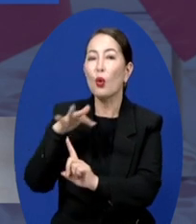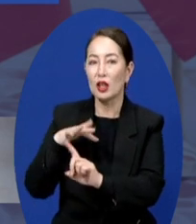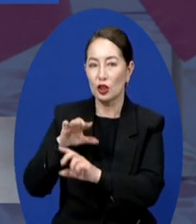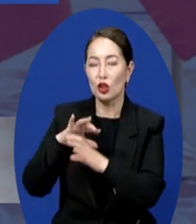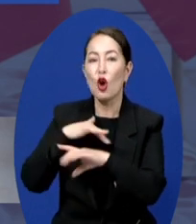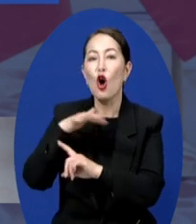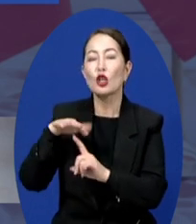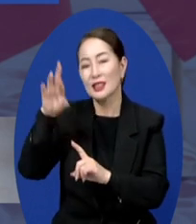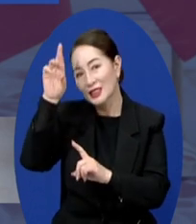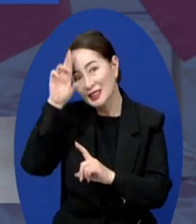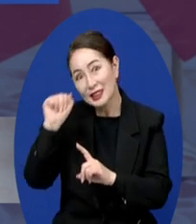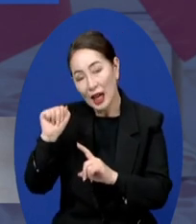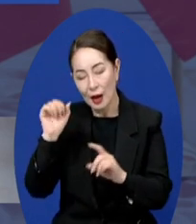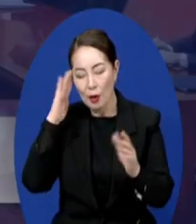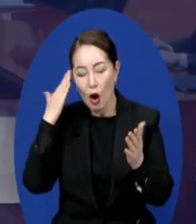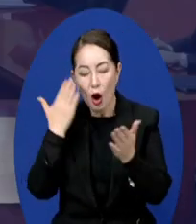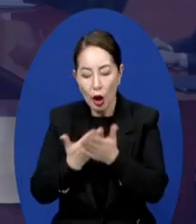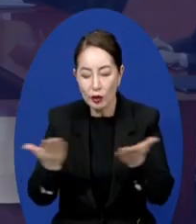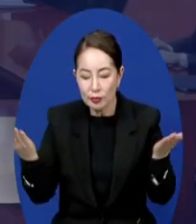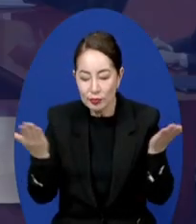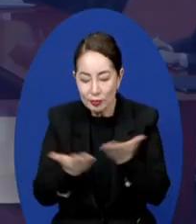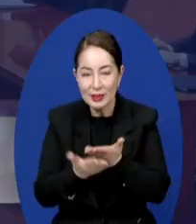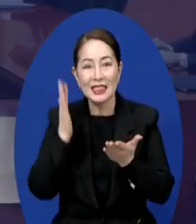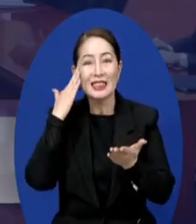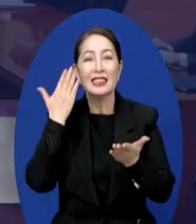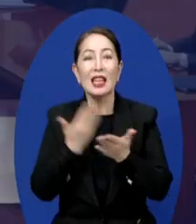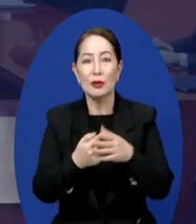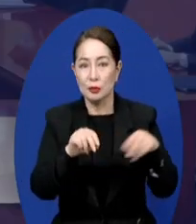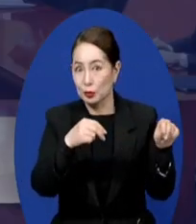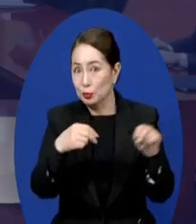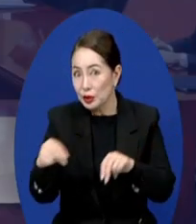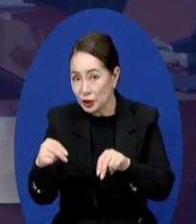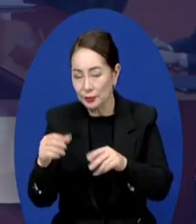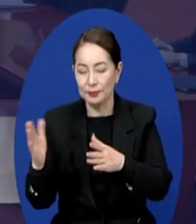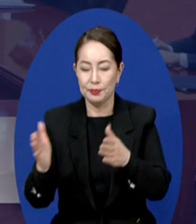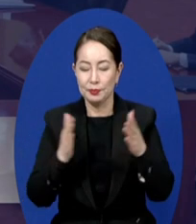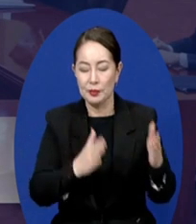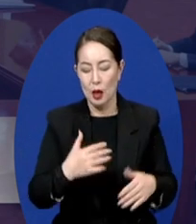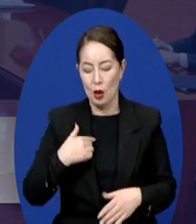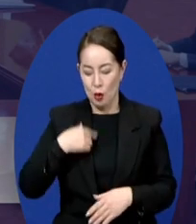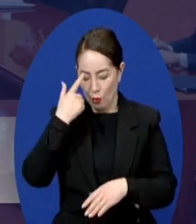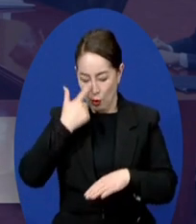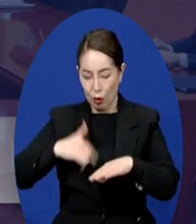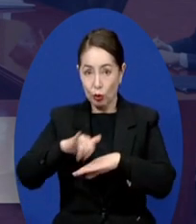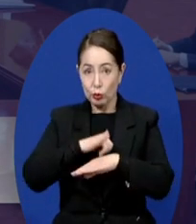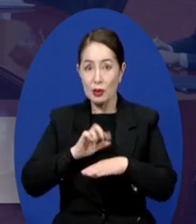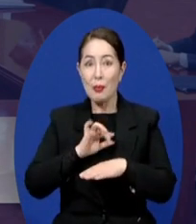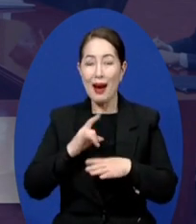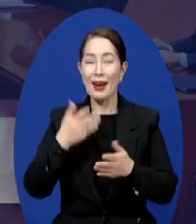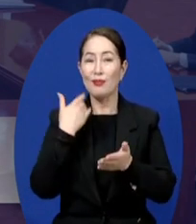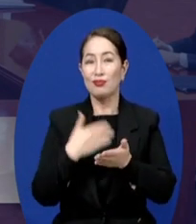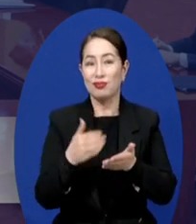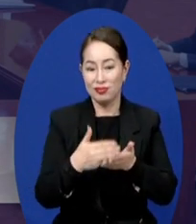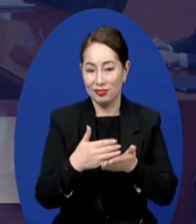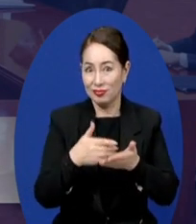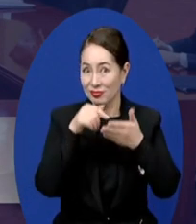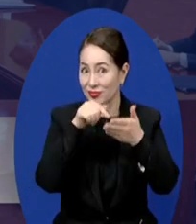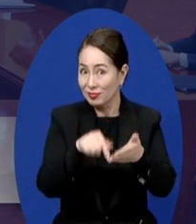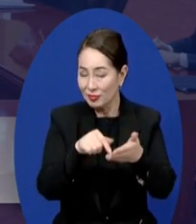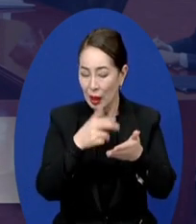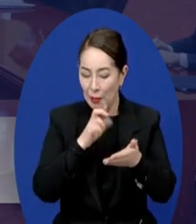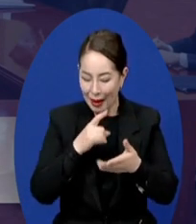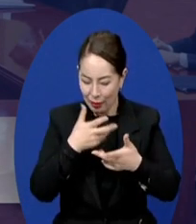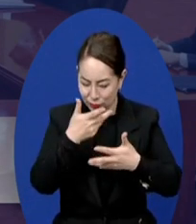хоорондын харилцан ойлголцлын санамж бичиг. Манай улсаас экспорт гаргадаг барааны дээр төрлийг нэмэгдүүлэх хүрээнд Монгол Улсын гайлын ерөнхий